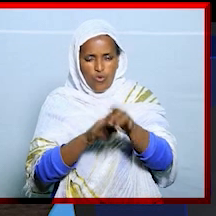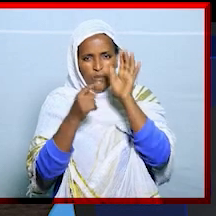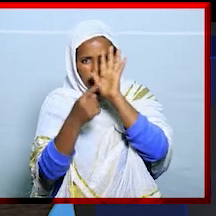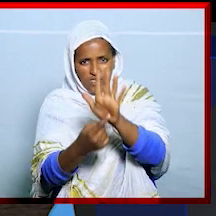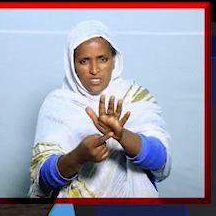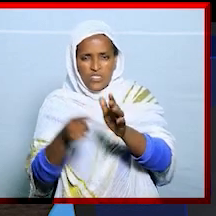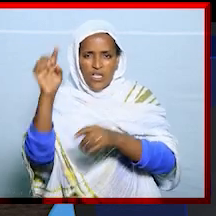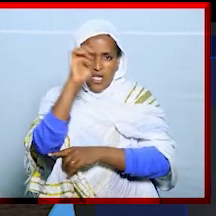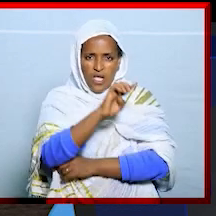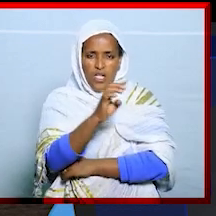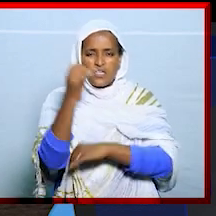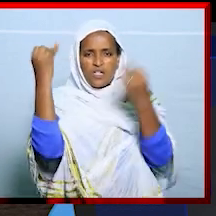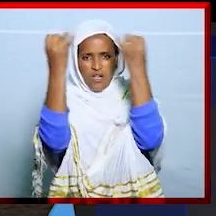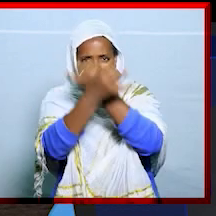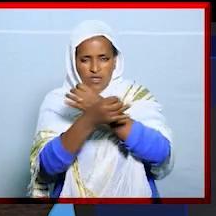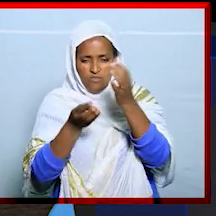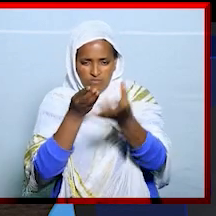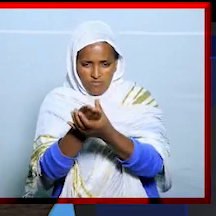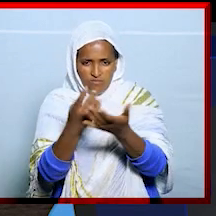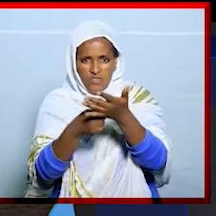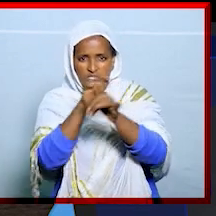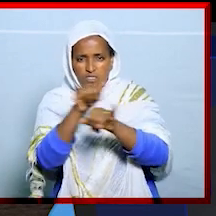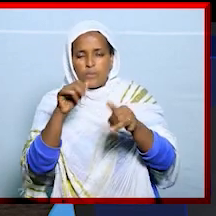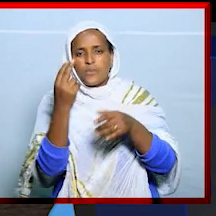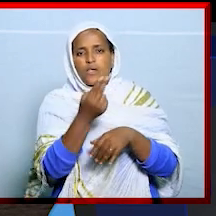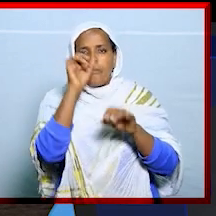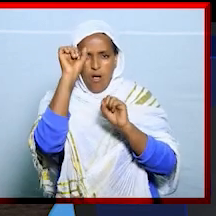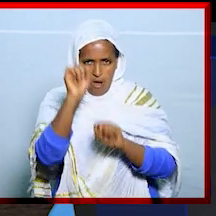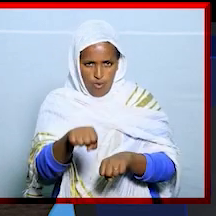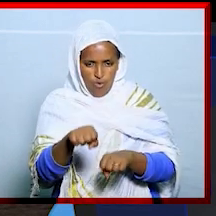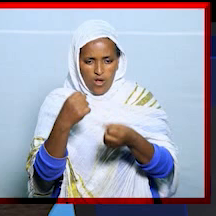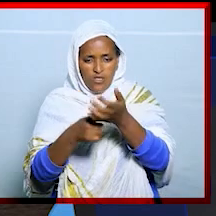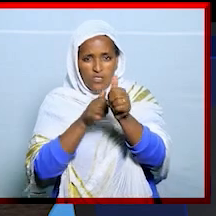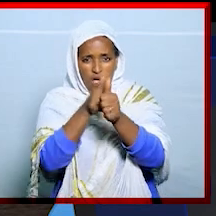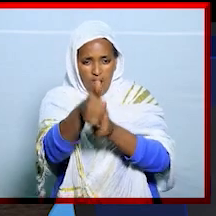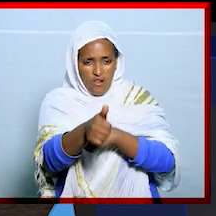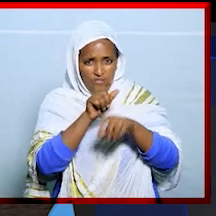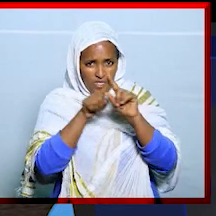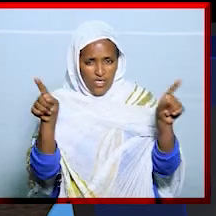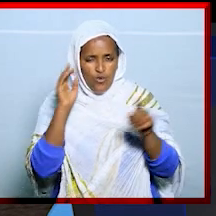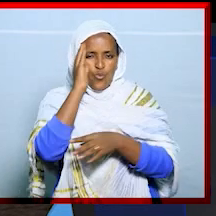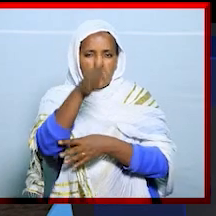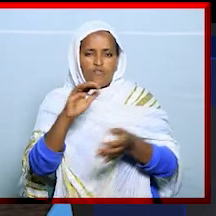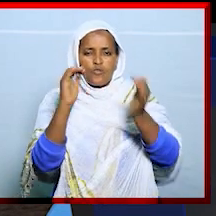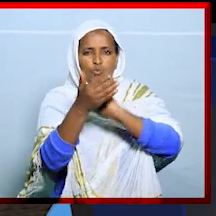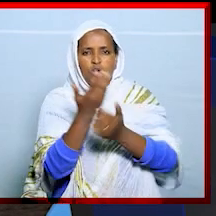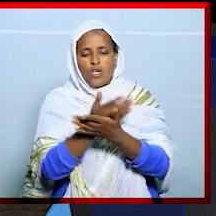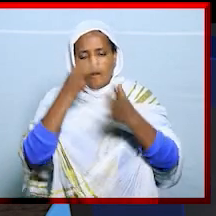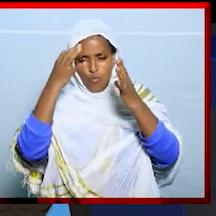ለወቅቶች፣ ለምልክት ቀንና ሌሊትን እንዲመግቡ እንዲህ ላለው ነገር ይጠቅማሉ። ከዛ ባለፈ ግን